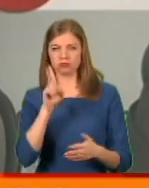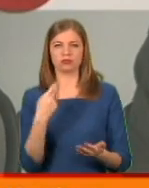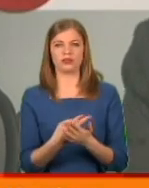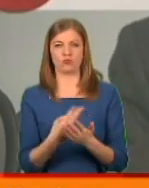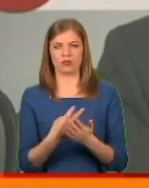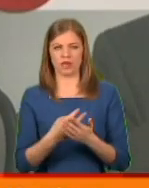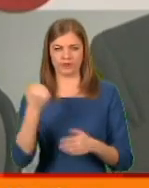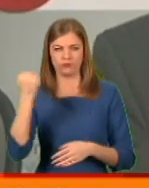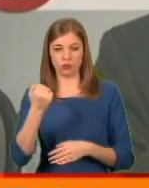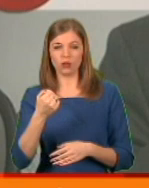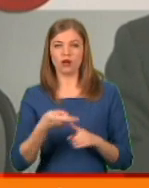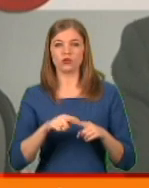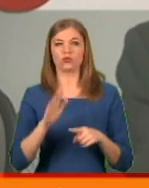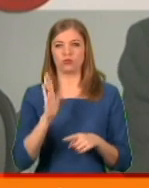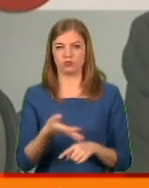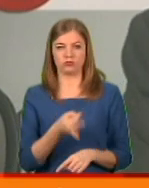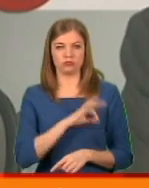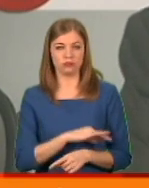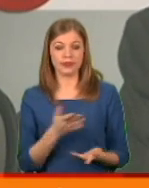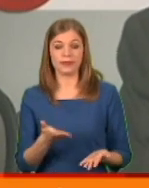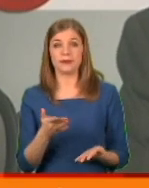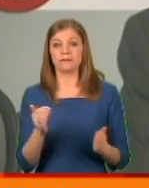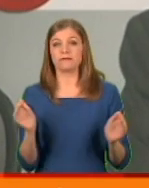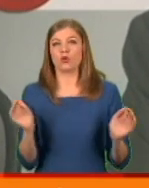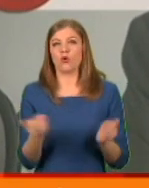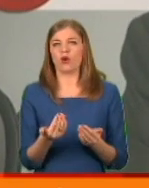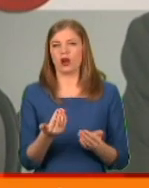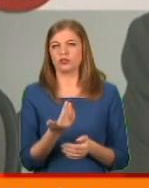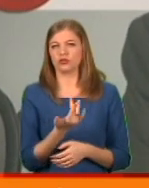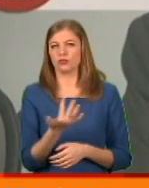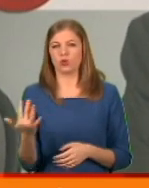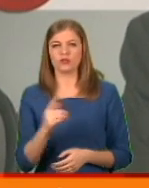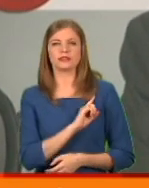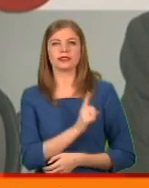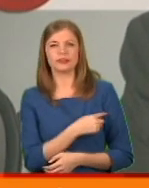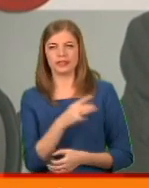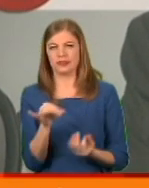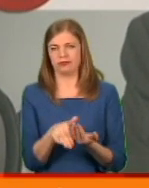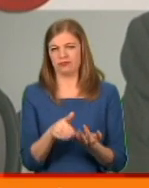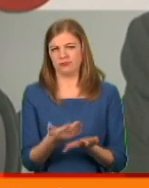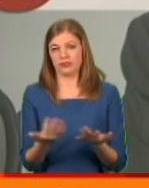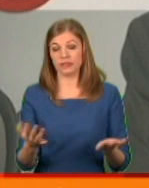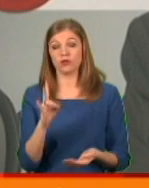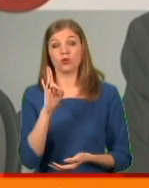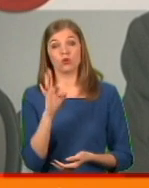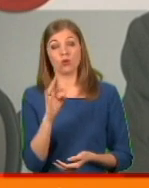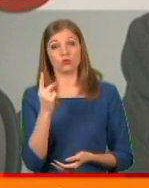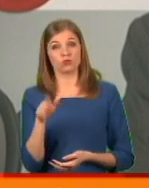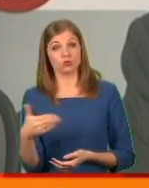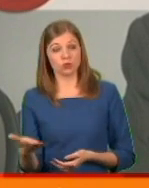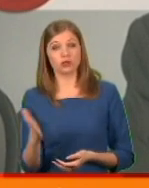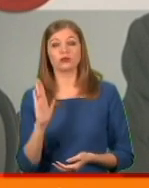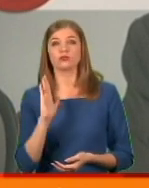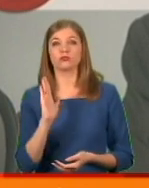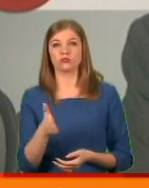який буде нанесений обмеженим кількістю сил і средств, але з іншої сторони